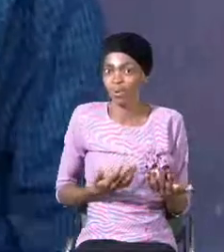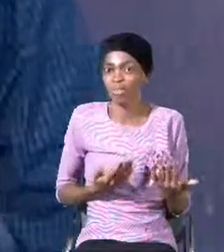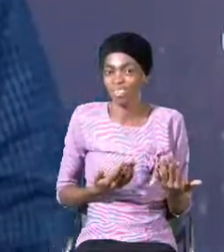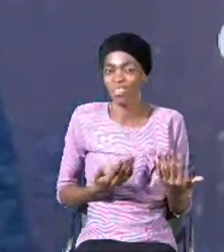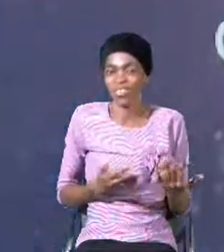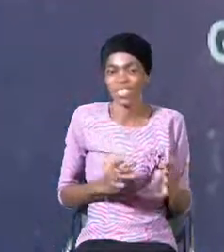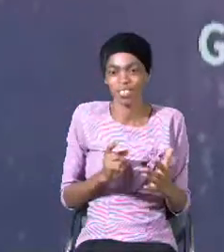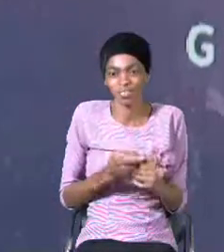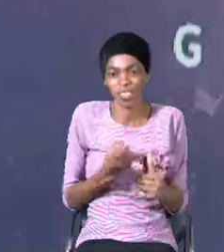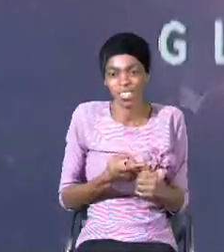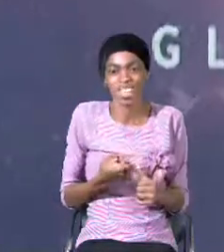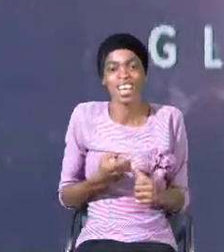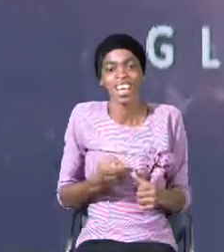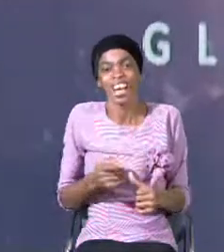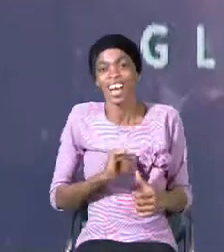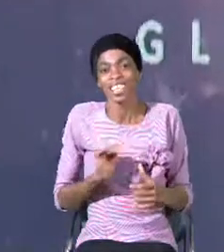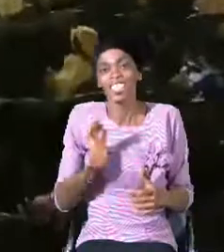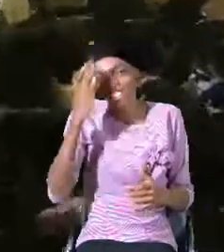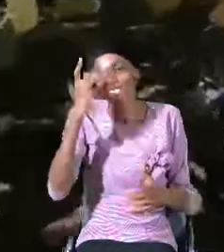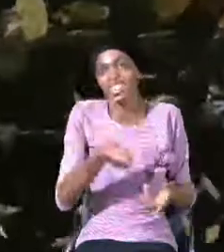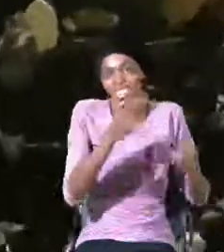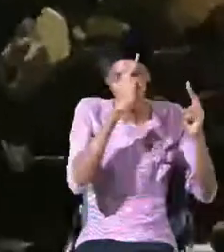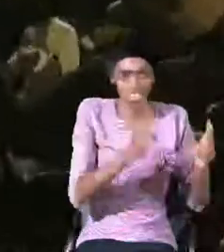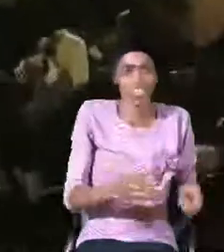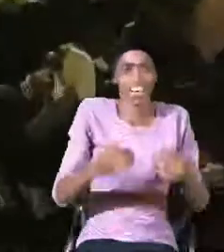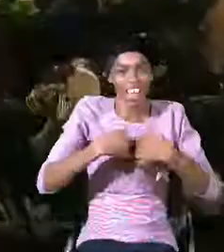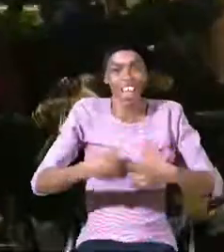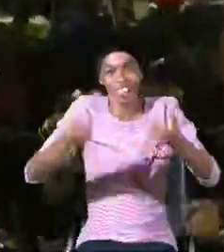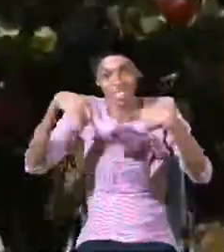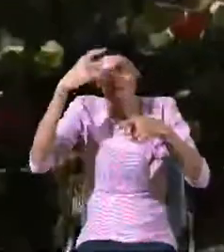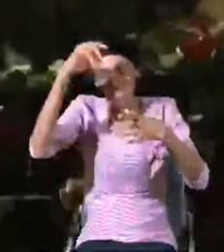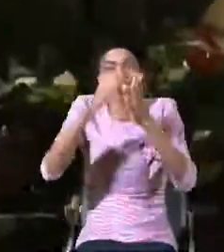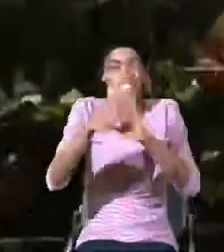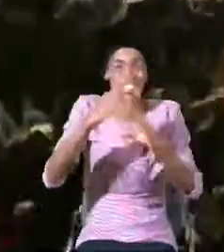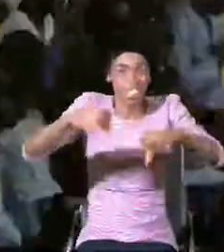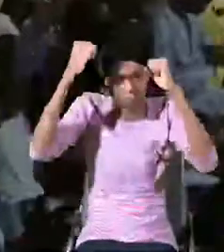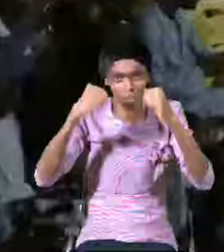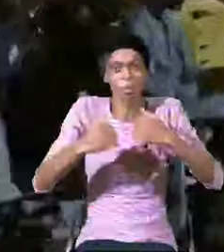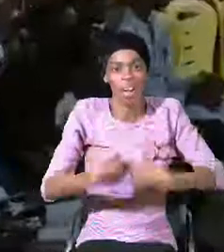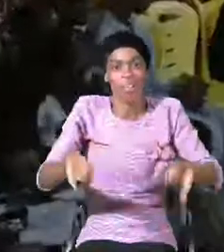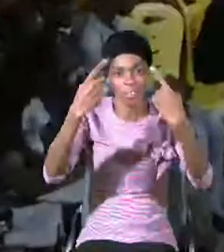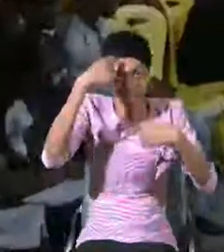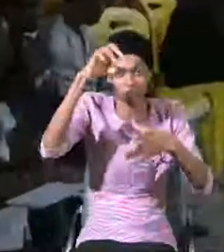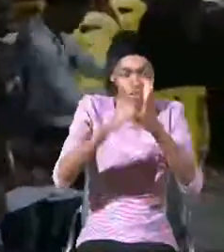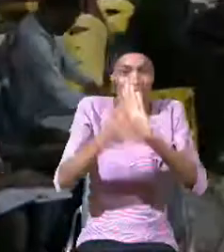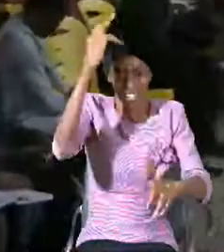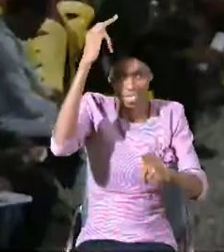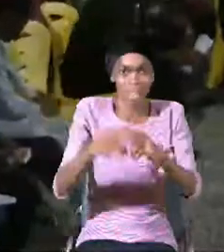Asseyez-vous d'abord. L'honneur est venu pour vous. Je sais que la puissance est venue pour vous.